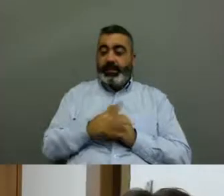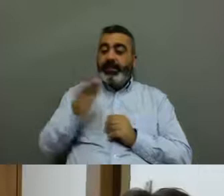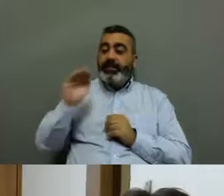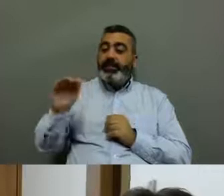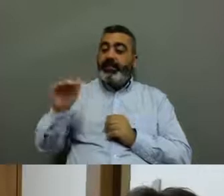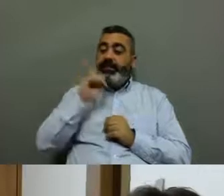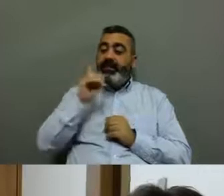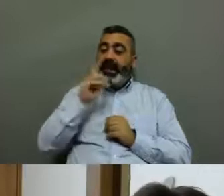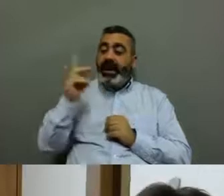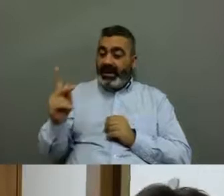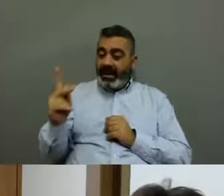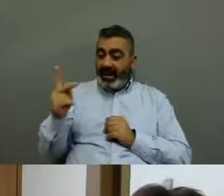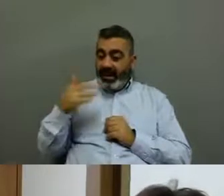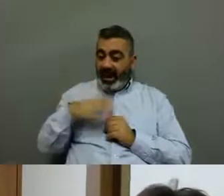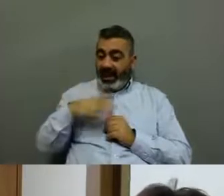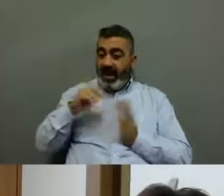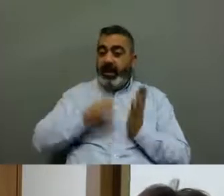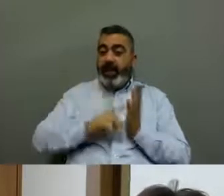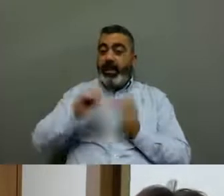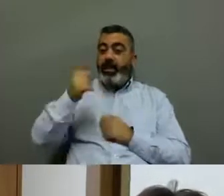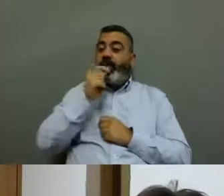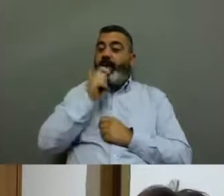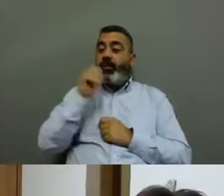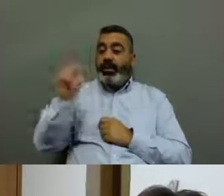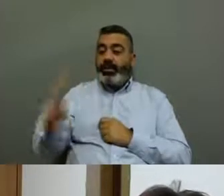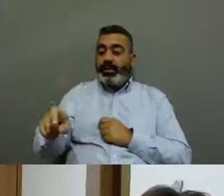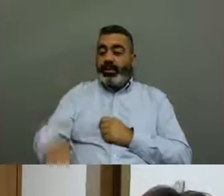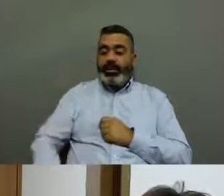Κυρία Κατσιγιάννη, αν θέλετε να ανοίξετε το μικρόφωνο σας.